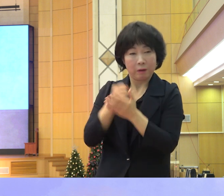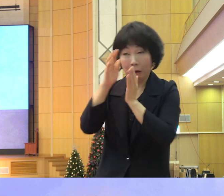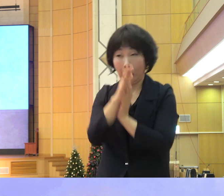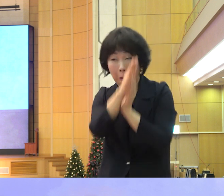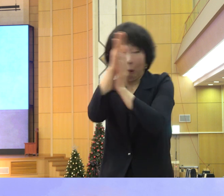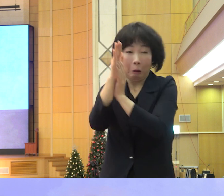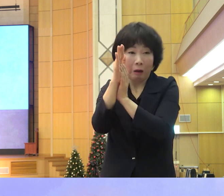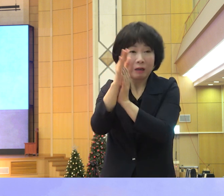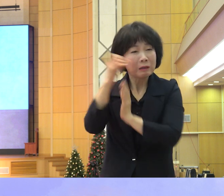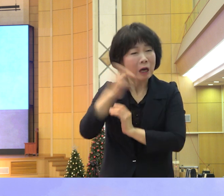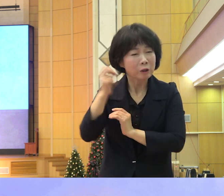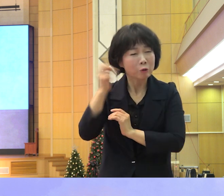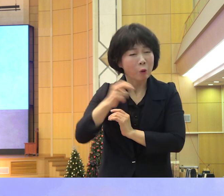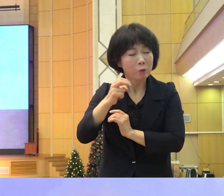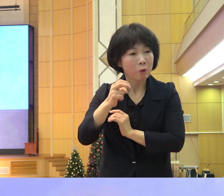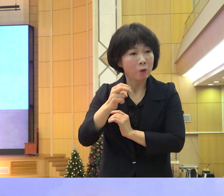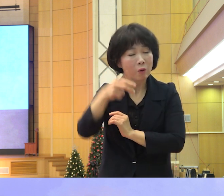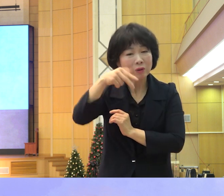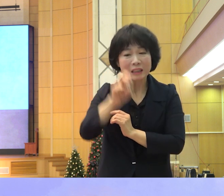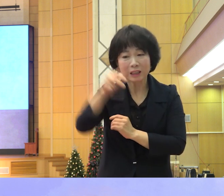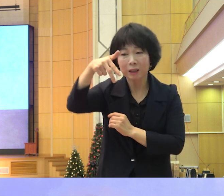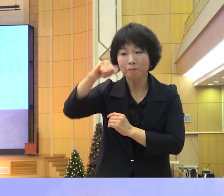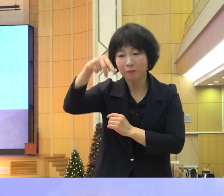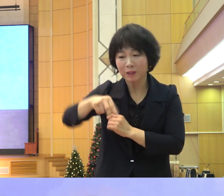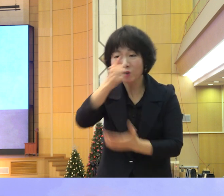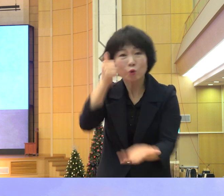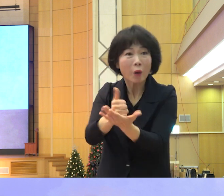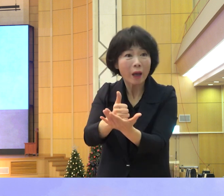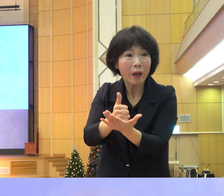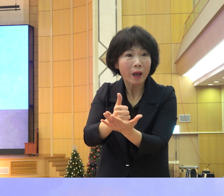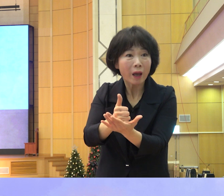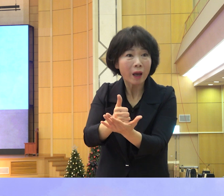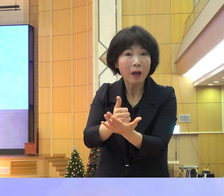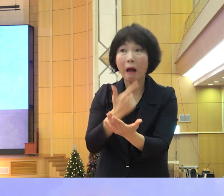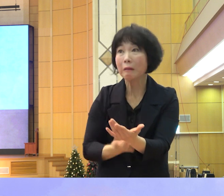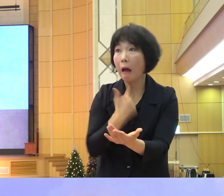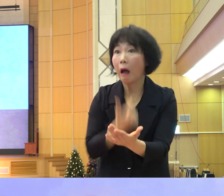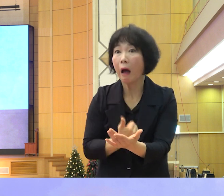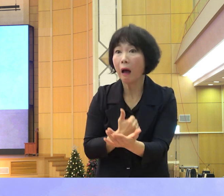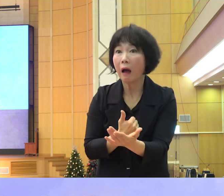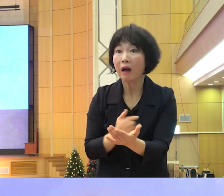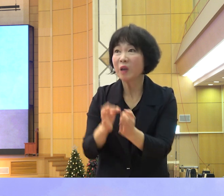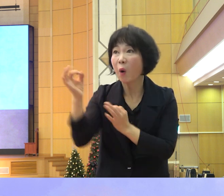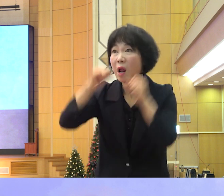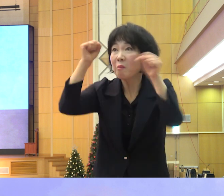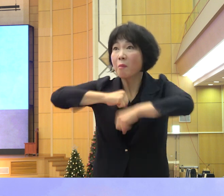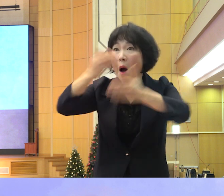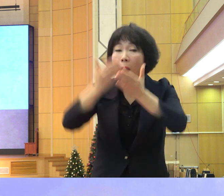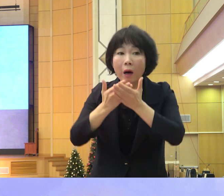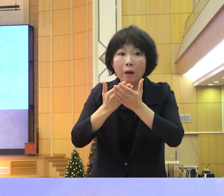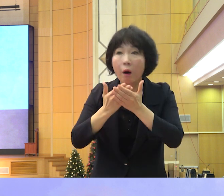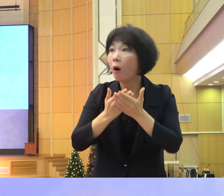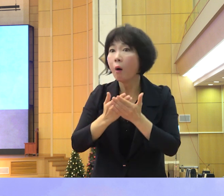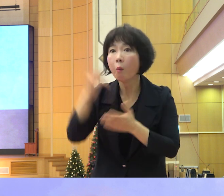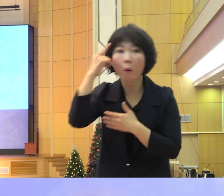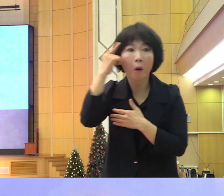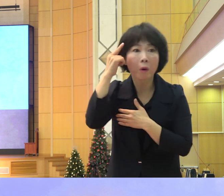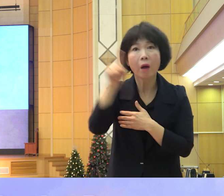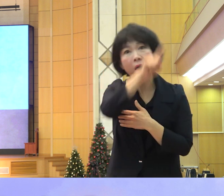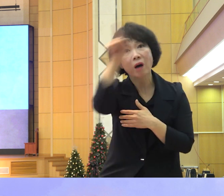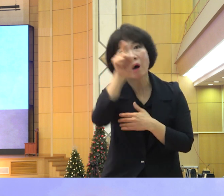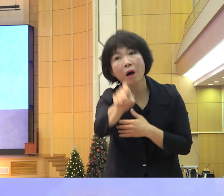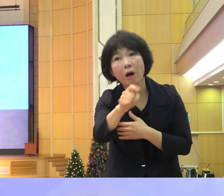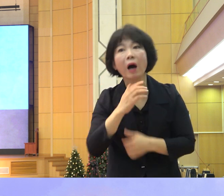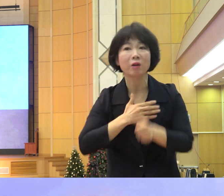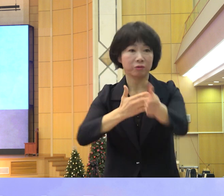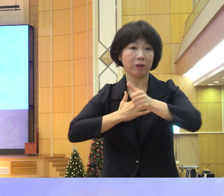져서 속죄받지 못하고 영원히 심판받는 그런 멸망하는 자가 되는지 아세요? 디모데후서